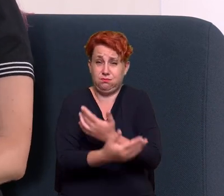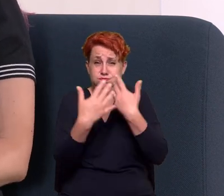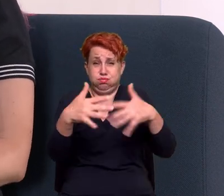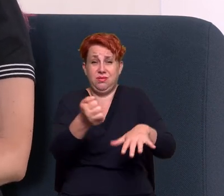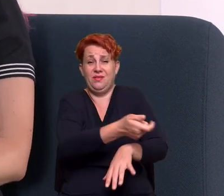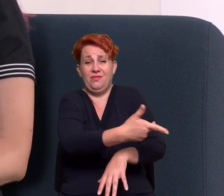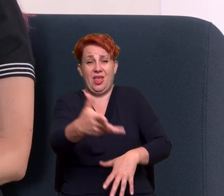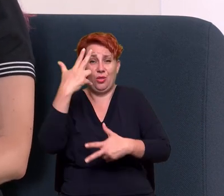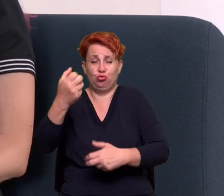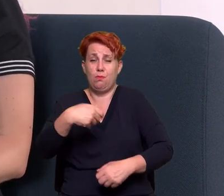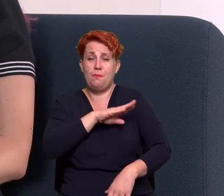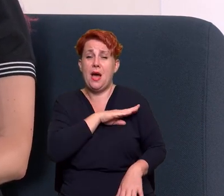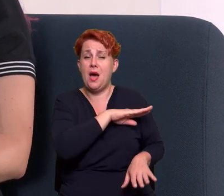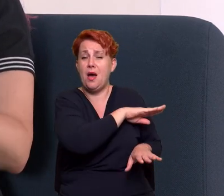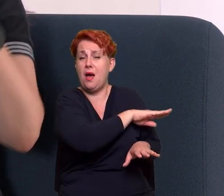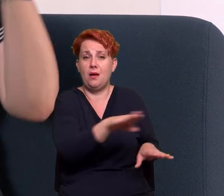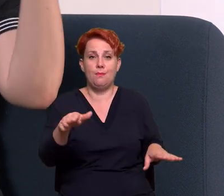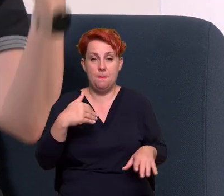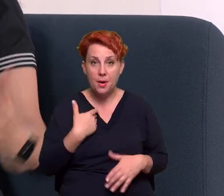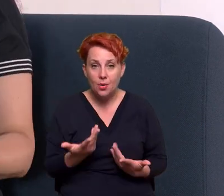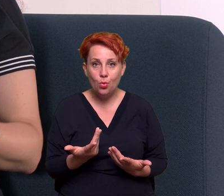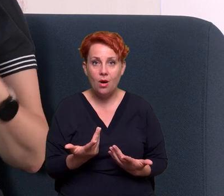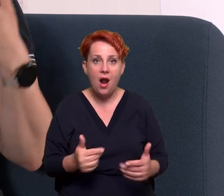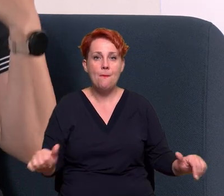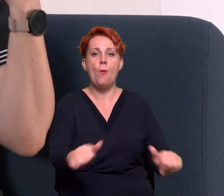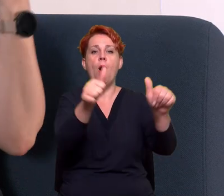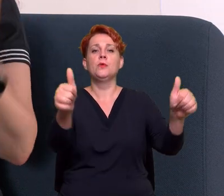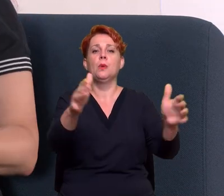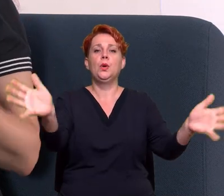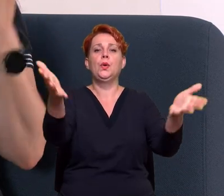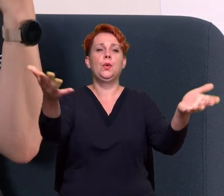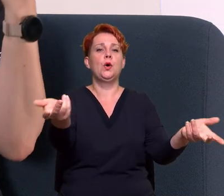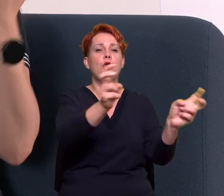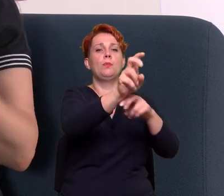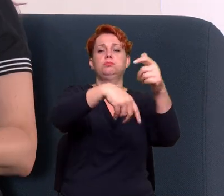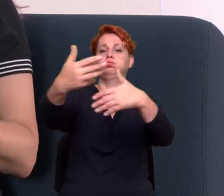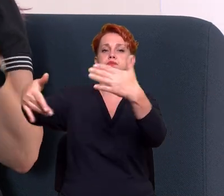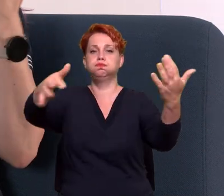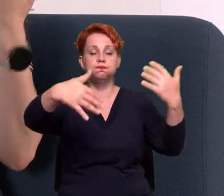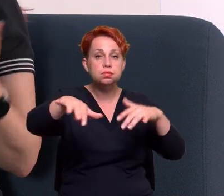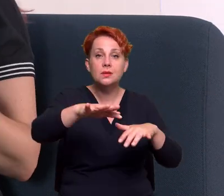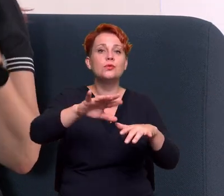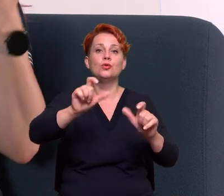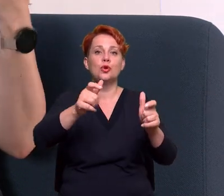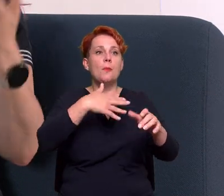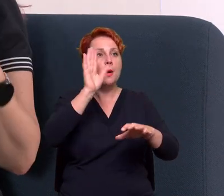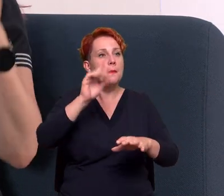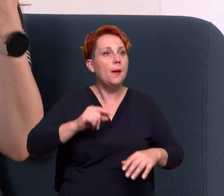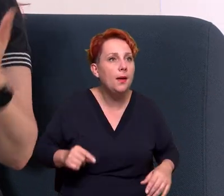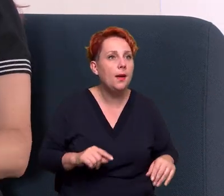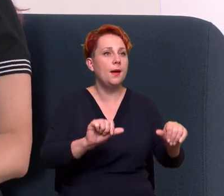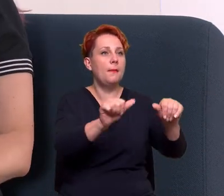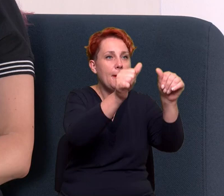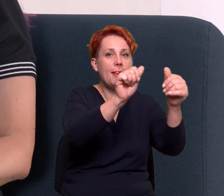wielu żołnierzy zginęło i ta wszechobecność tych pomników też skłaniała do tego, żeby je w jakiś sposób przerabiać, robić z nich